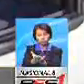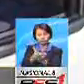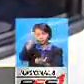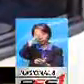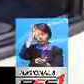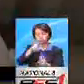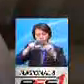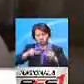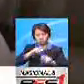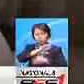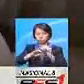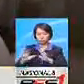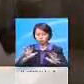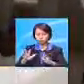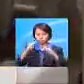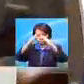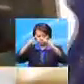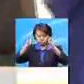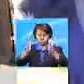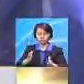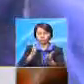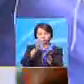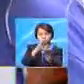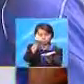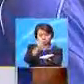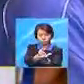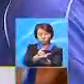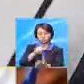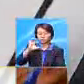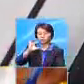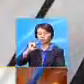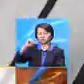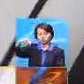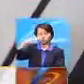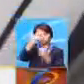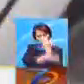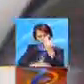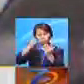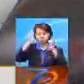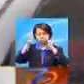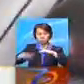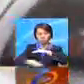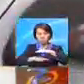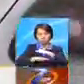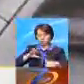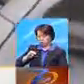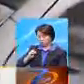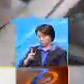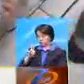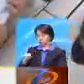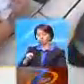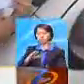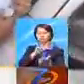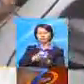kerajaan meletakkan semua kawalan kompleks imigresen kustam dan kuarantin CQ di seluruh negara di bawah MKN